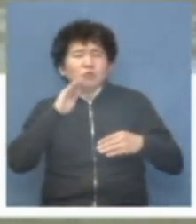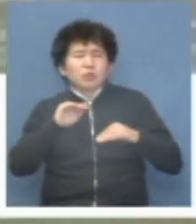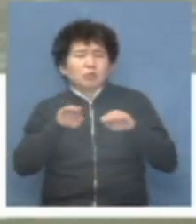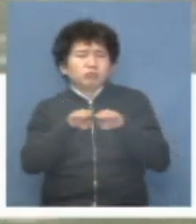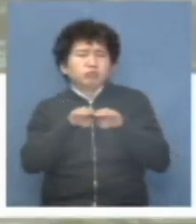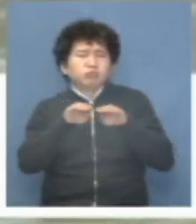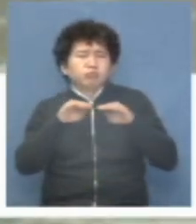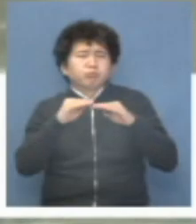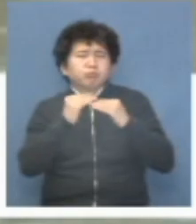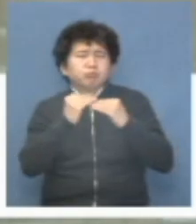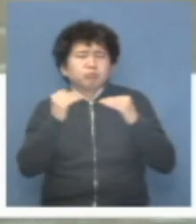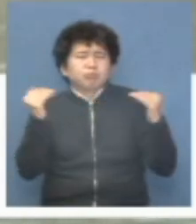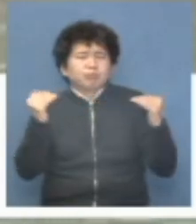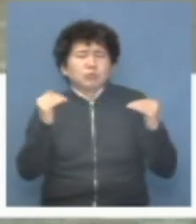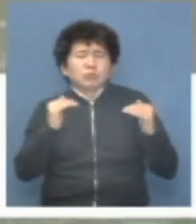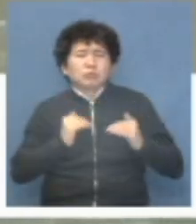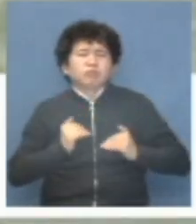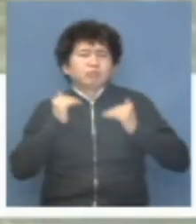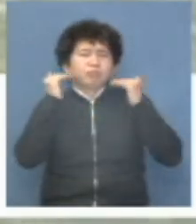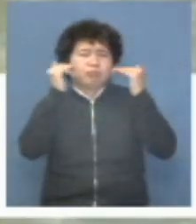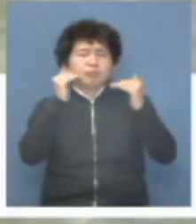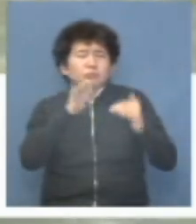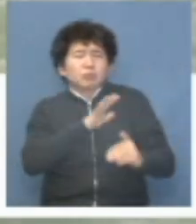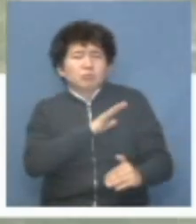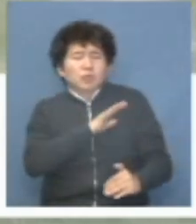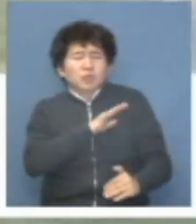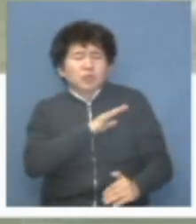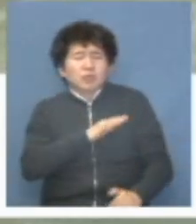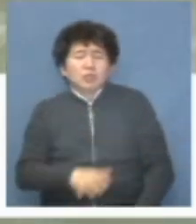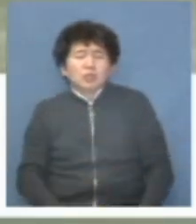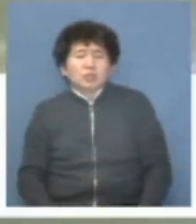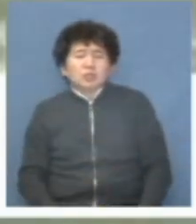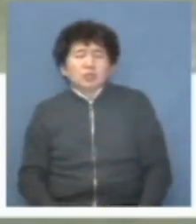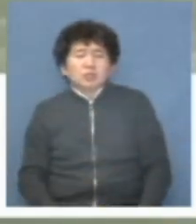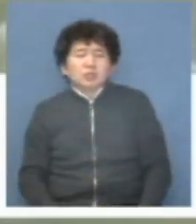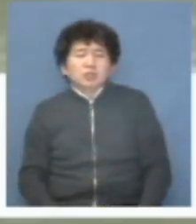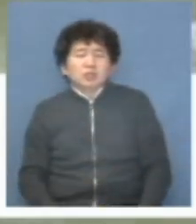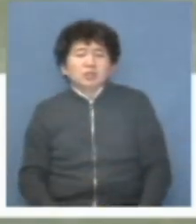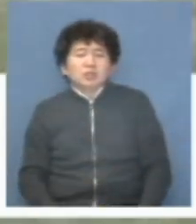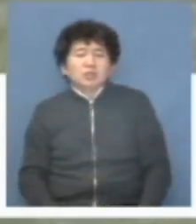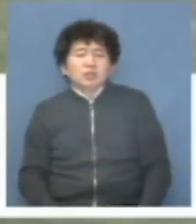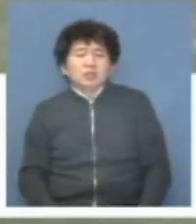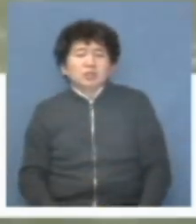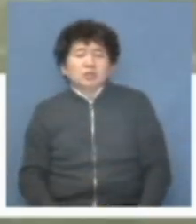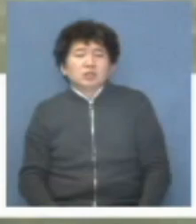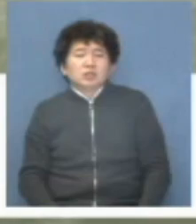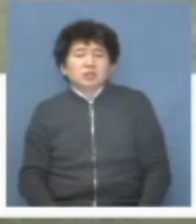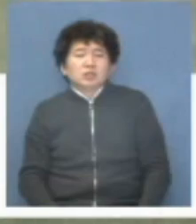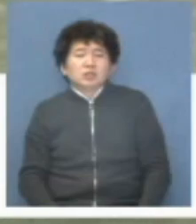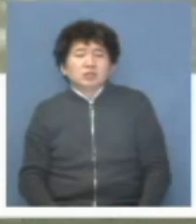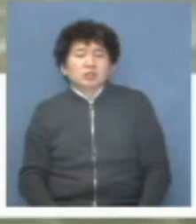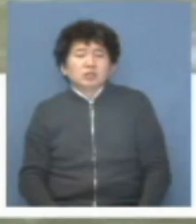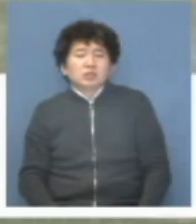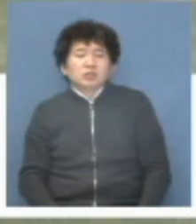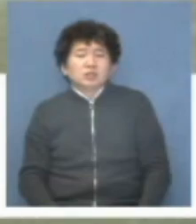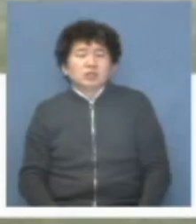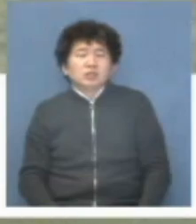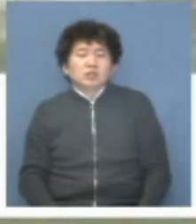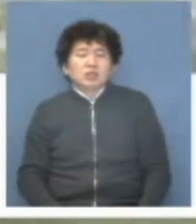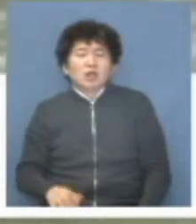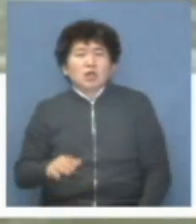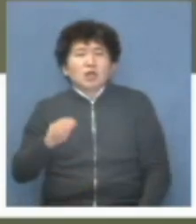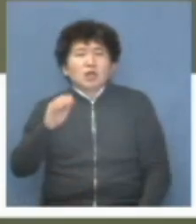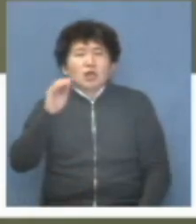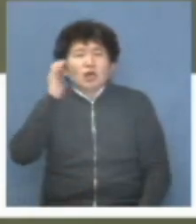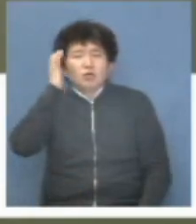және 2016 жылдары тіркелген. Осы аумақта ағып жатқан Буыршын өзені трансшекаралық Қарай Ертіс